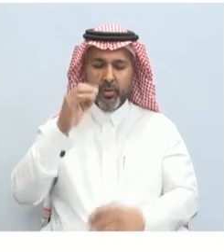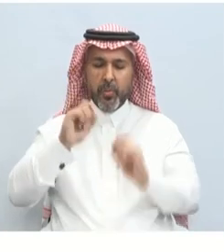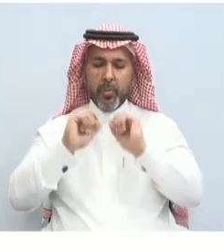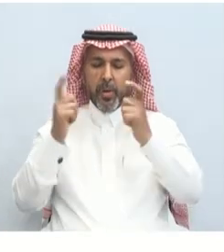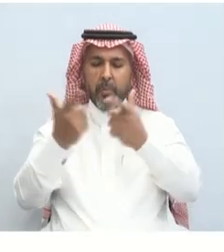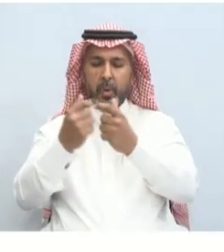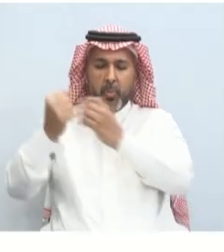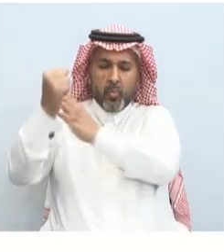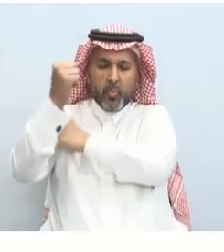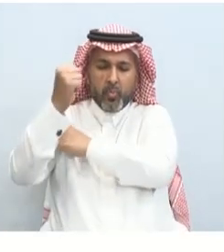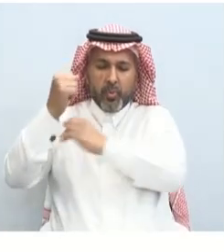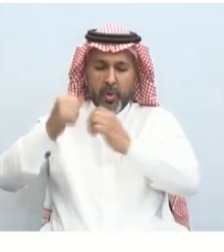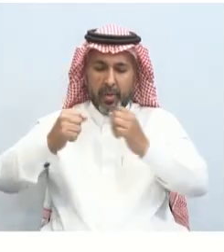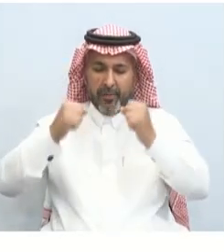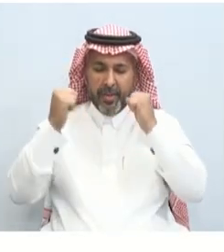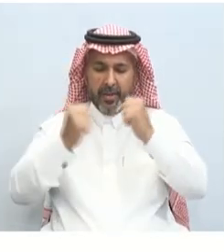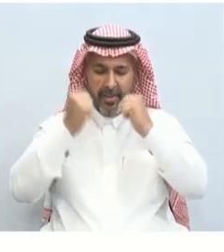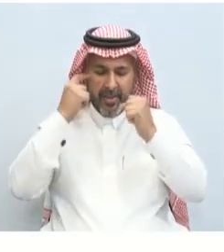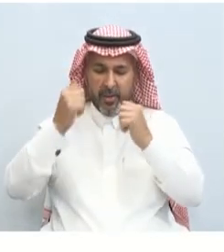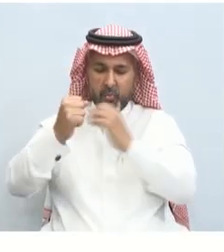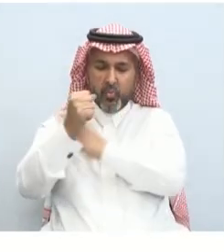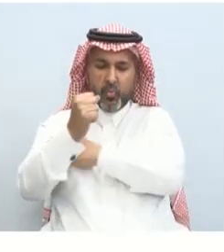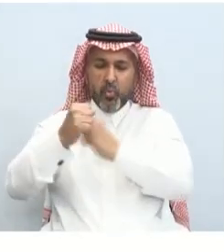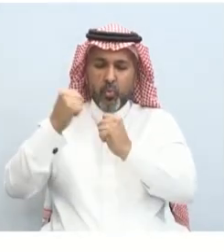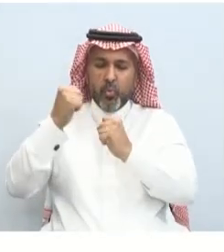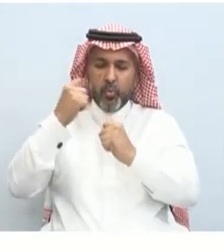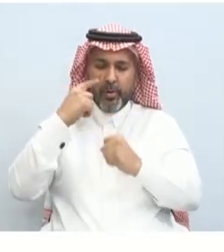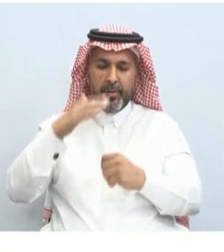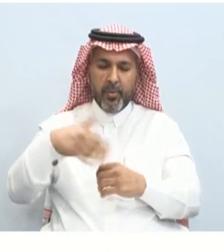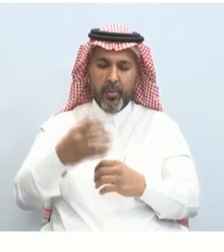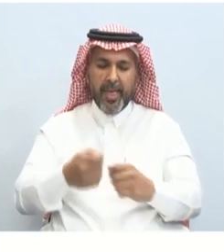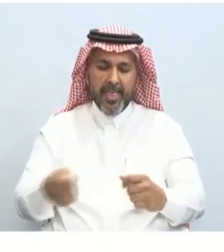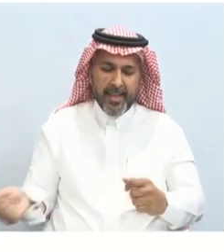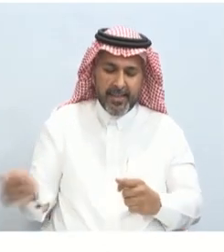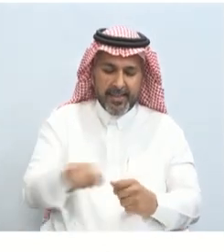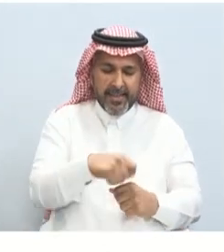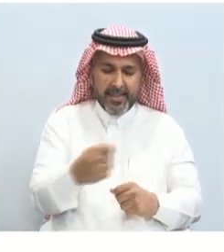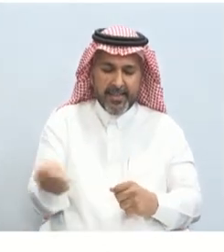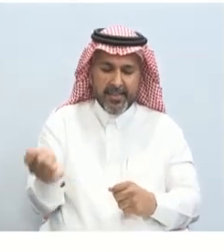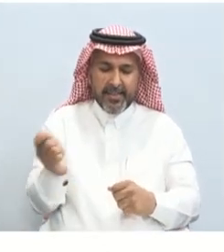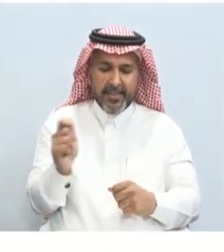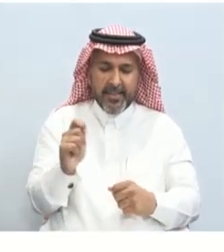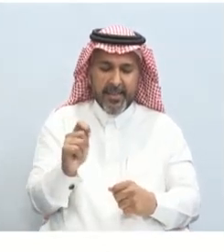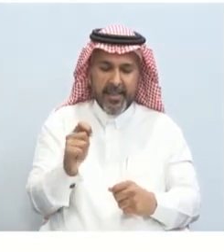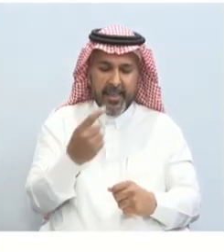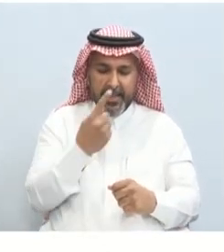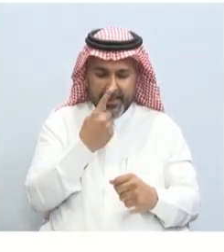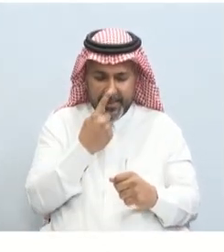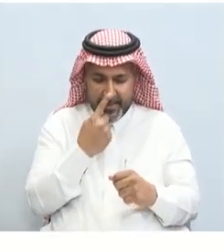عضلاتهم قويه جميع لاعبي التنس المحترمين رياضيون